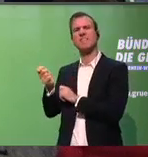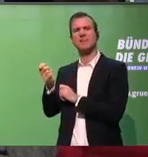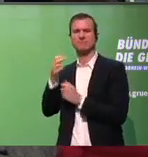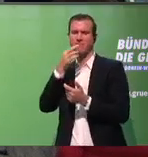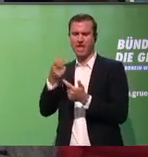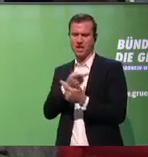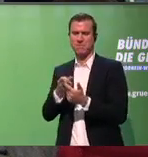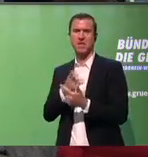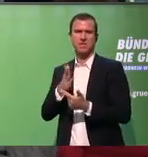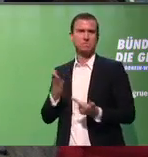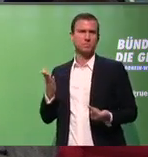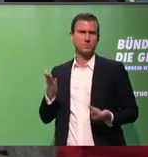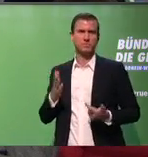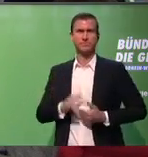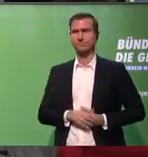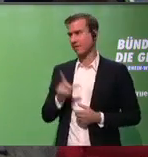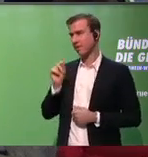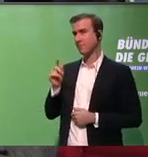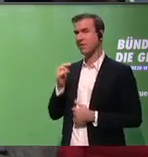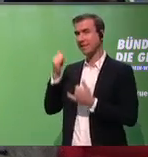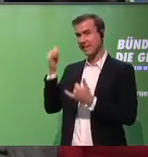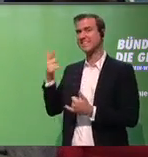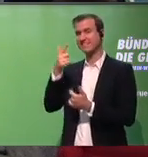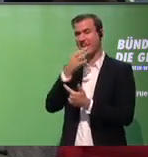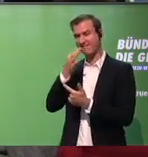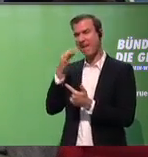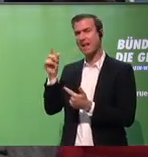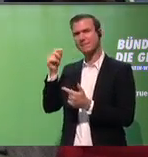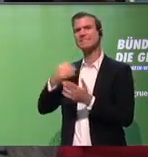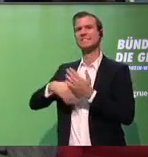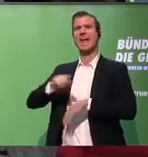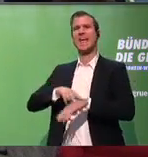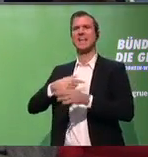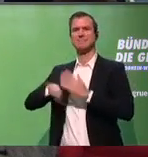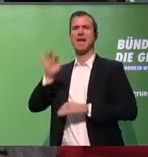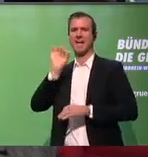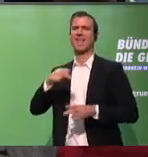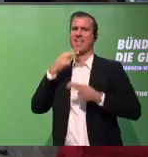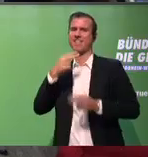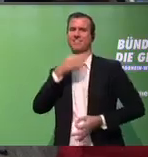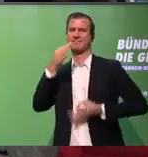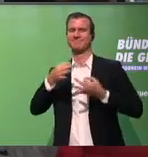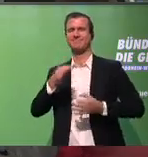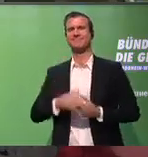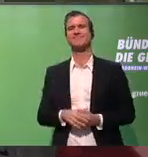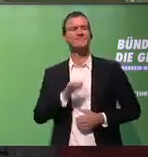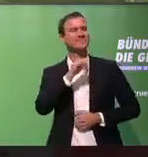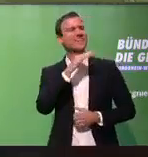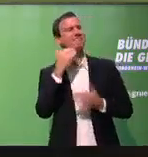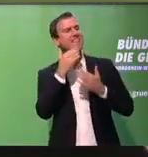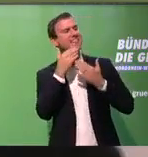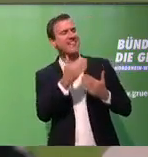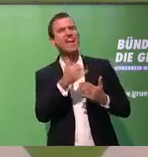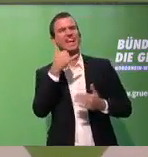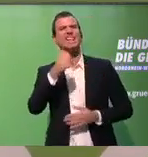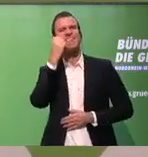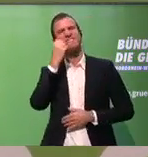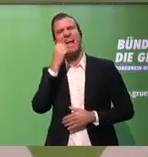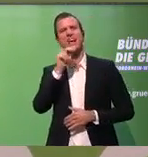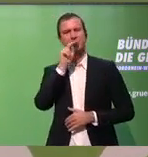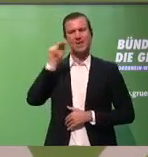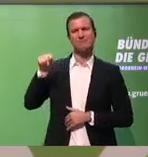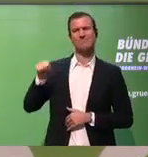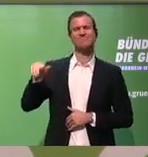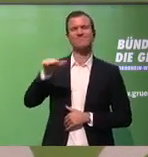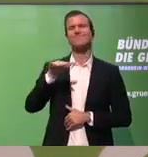Fragen. Das heißt, du hast jetzt für zwei Fragen etwas mehr Zeit. Ja, vielen Dank. Wie weiter nach Warschau? Ich glaube, das ist eine